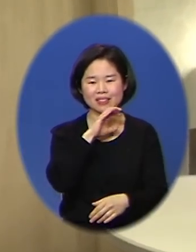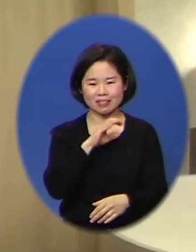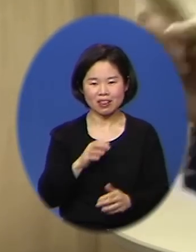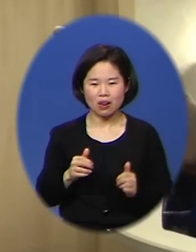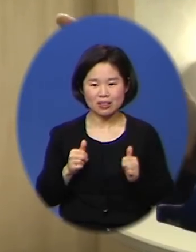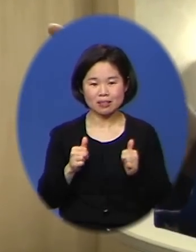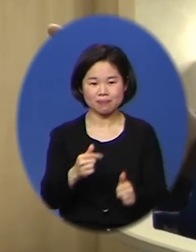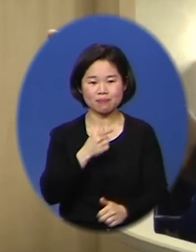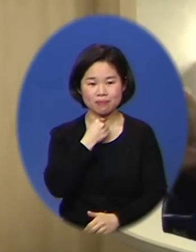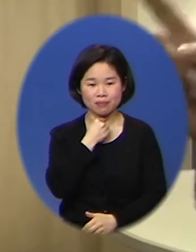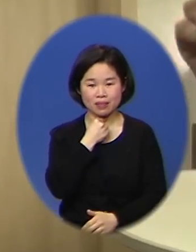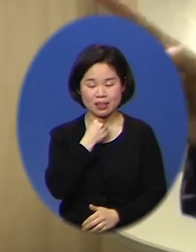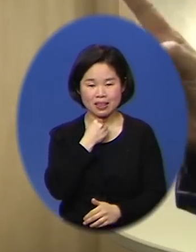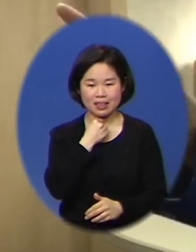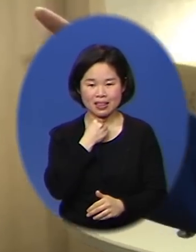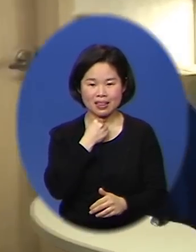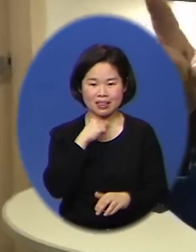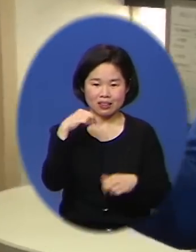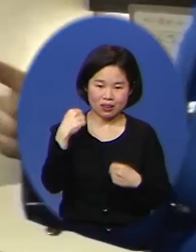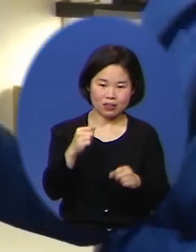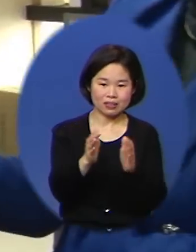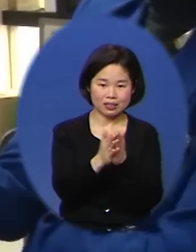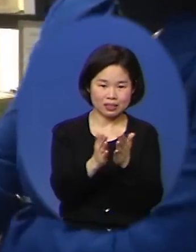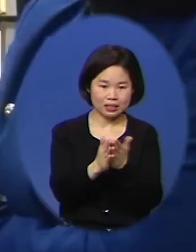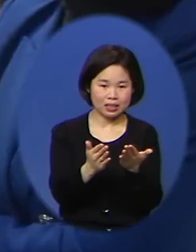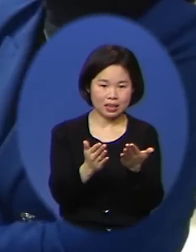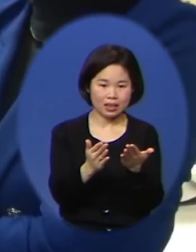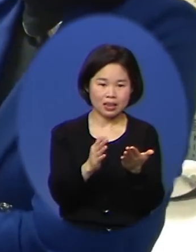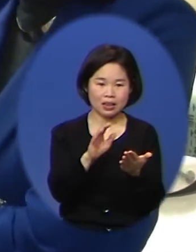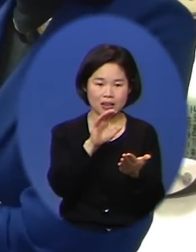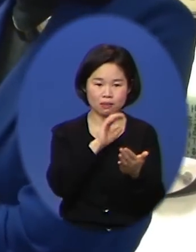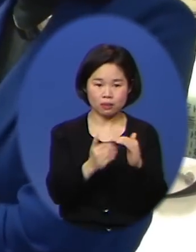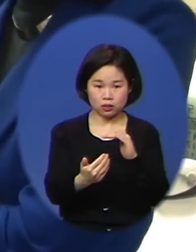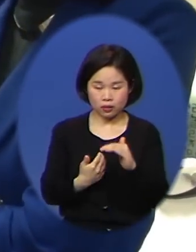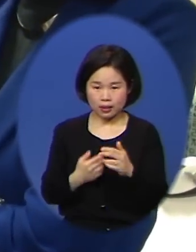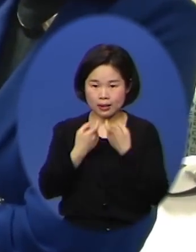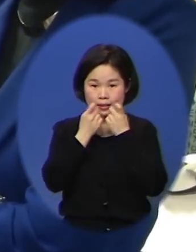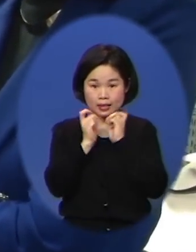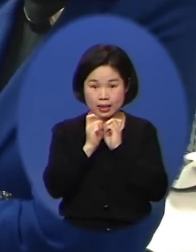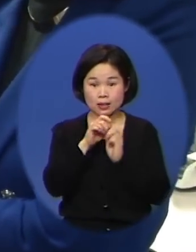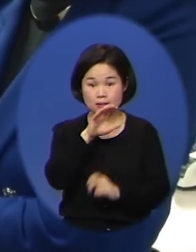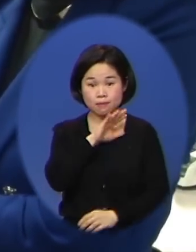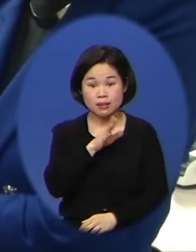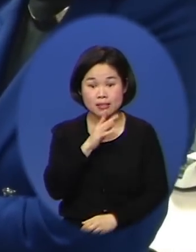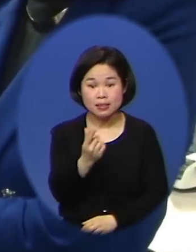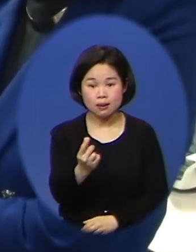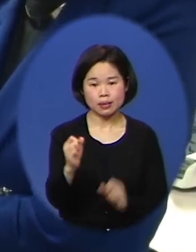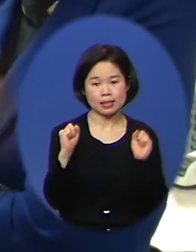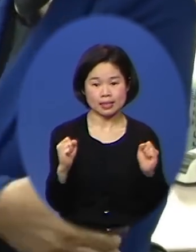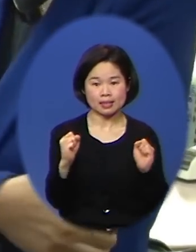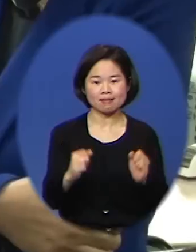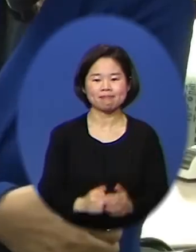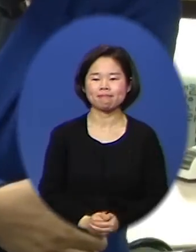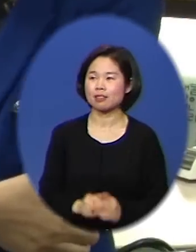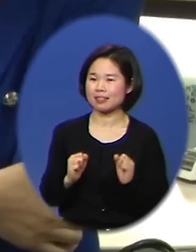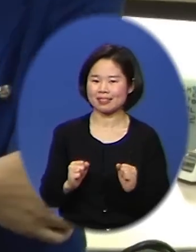하겠습니다. 리딩 들어가기 전에 2시 전에 지금 리딩 연습 개인 연습 할 거지? 네. 파이팅. 네, 파이팅이요.